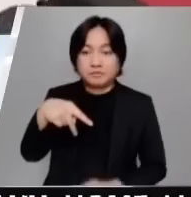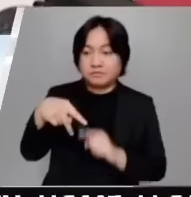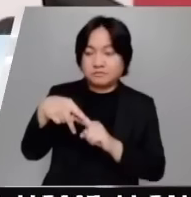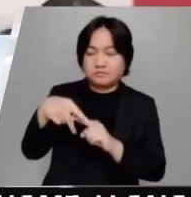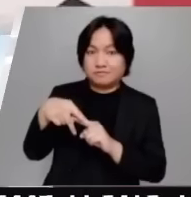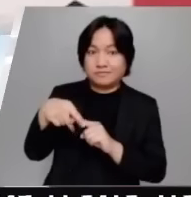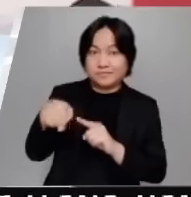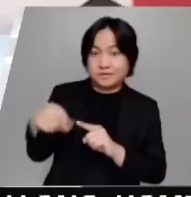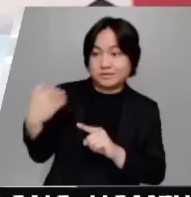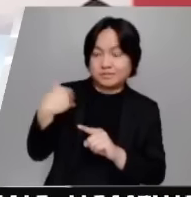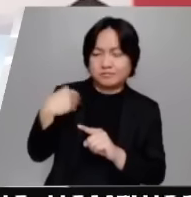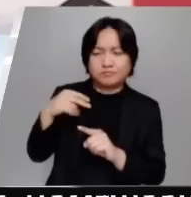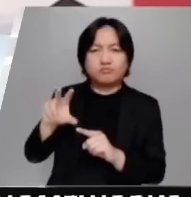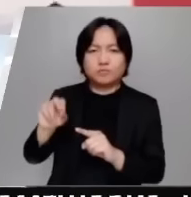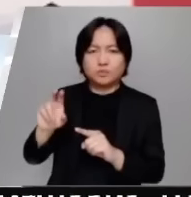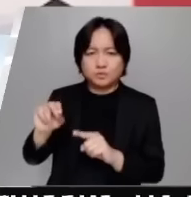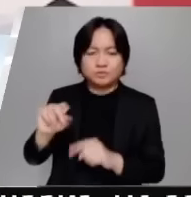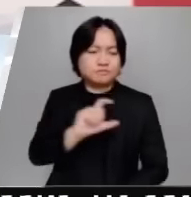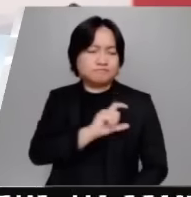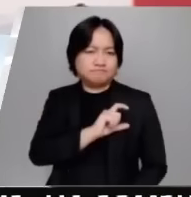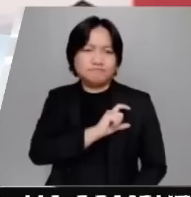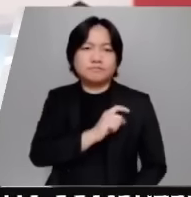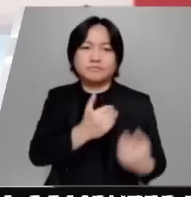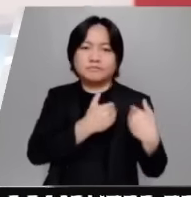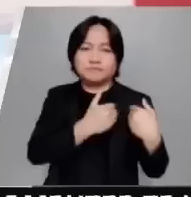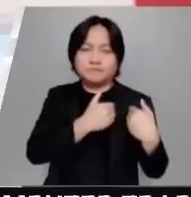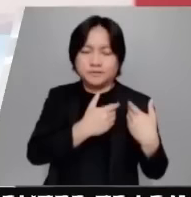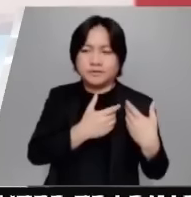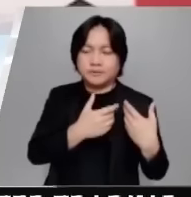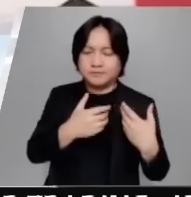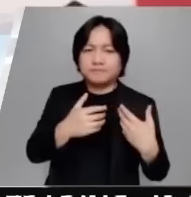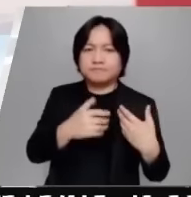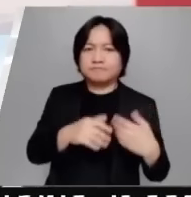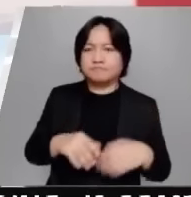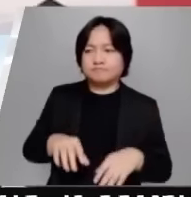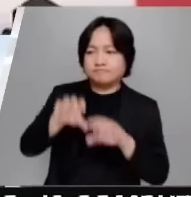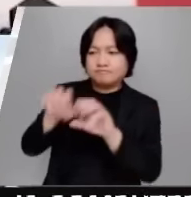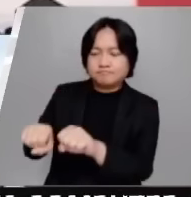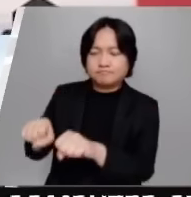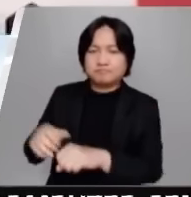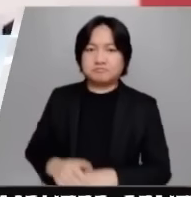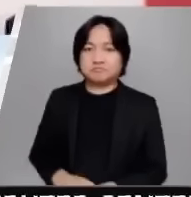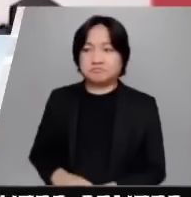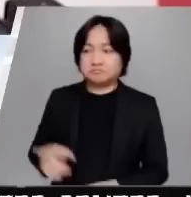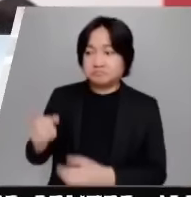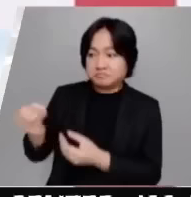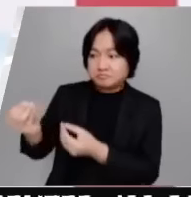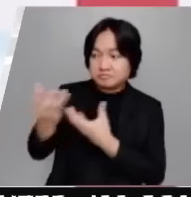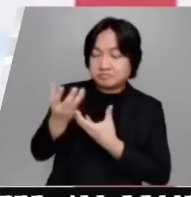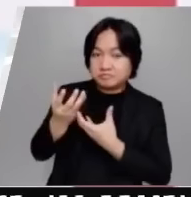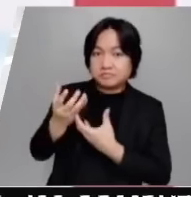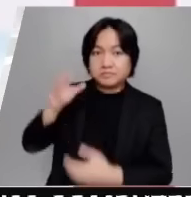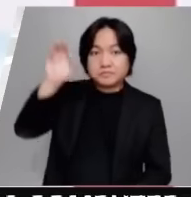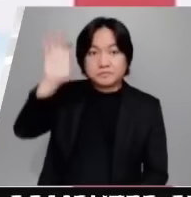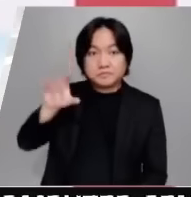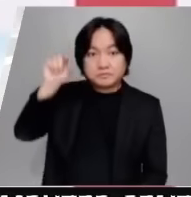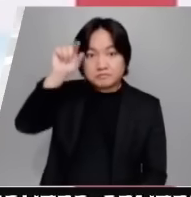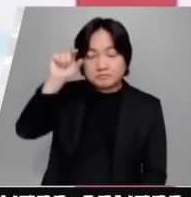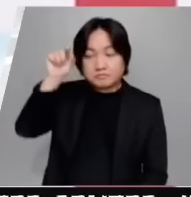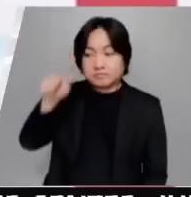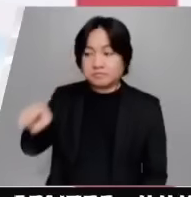Sana may Presence ng AFP dahil wala daw siyang tiwala sa pulis So Fine yun ang ginawa namin but let's be very